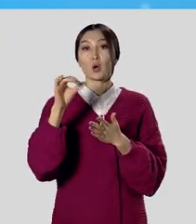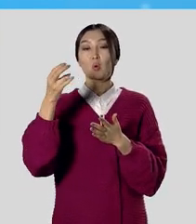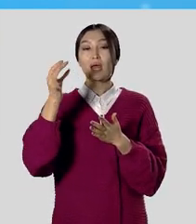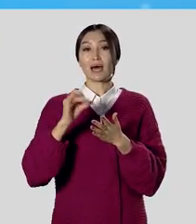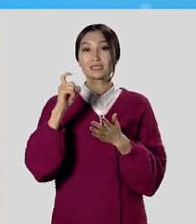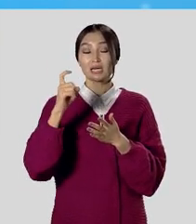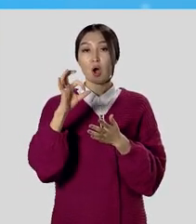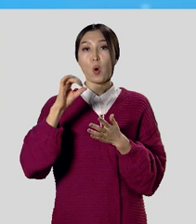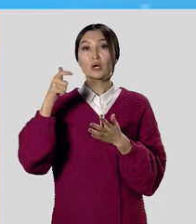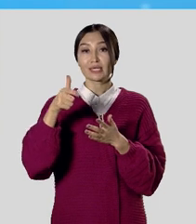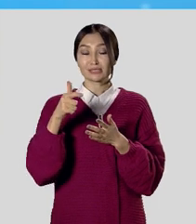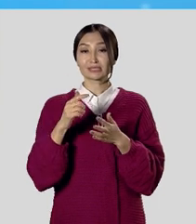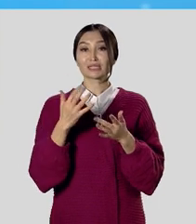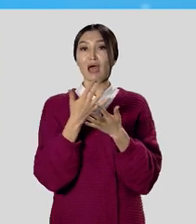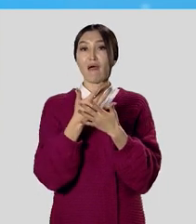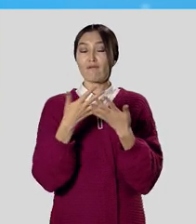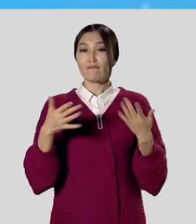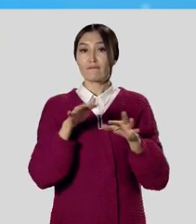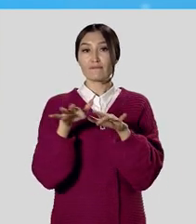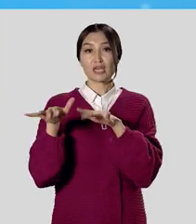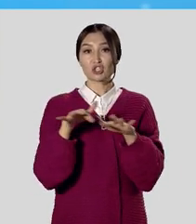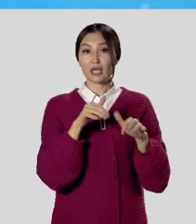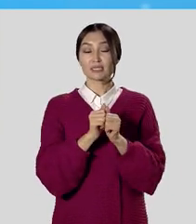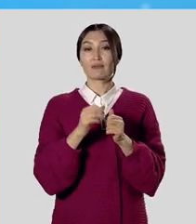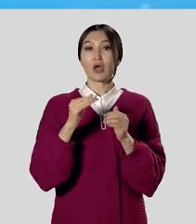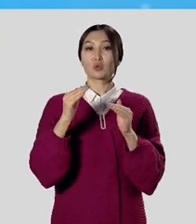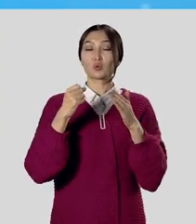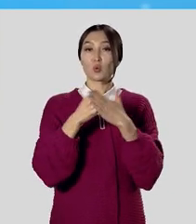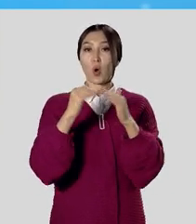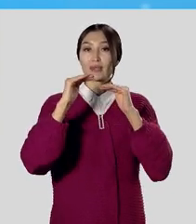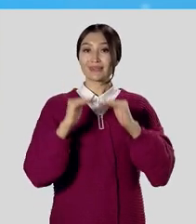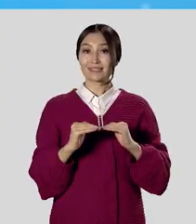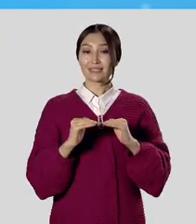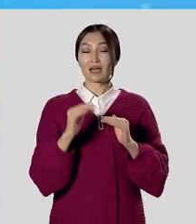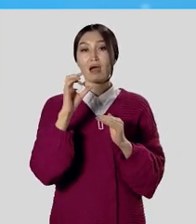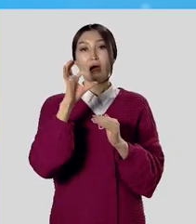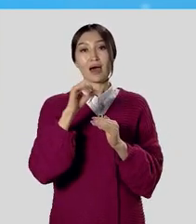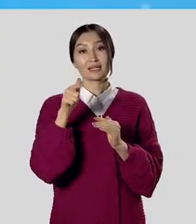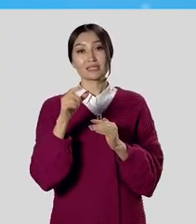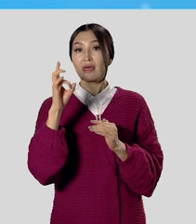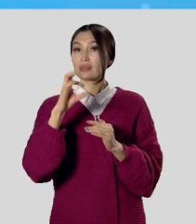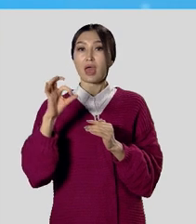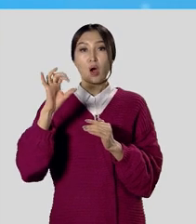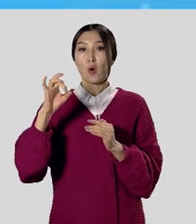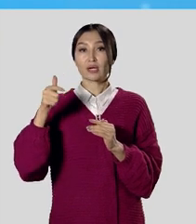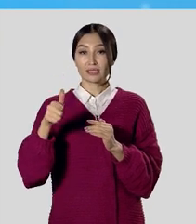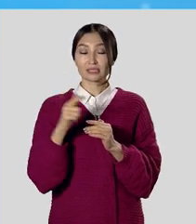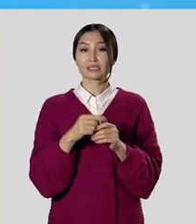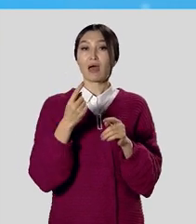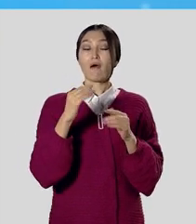органических веществ до низкомолекулярных органических и неорганических. В